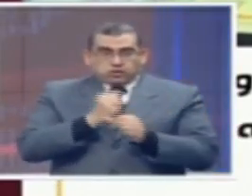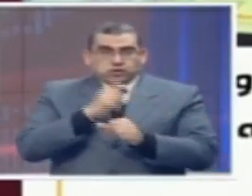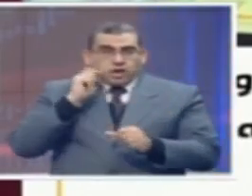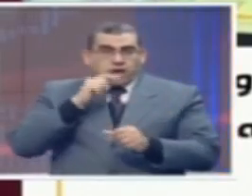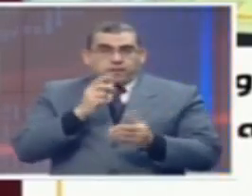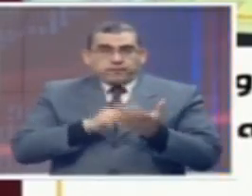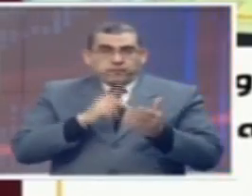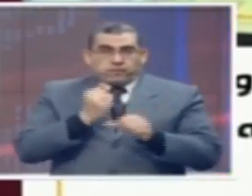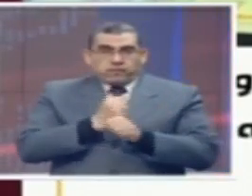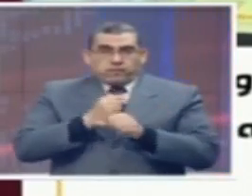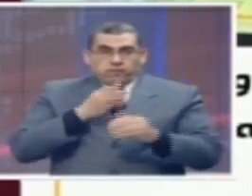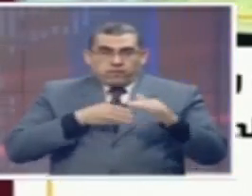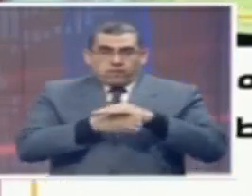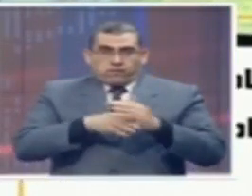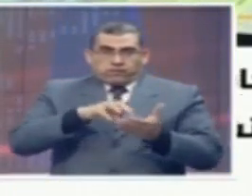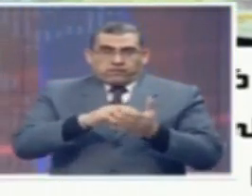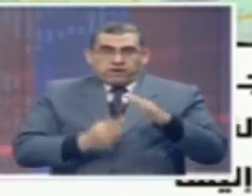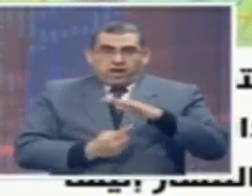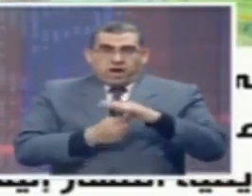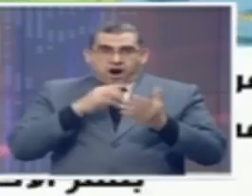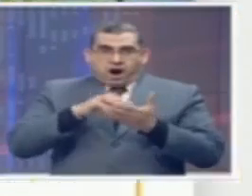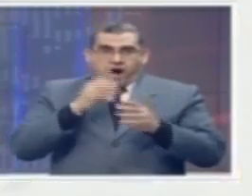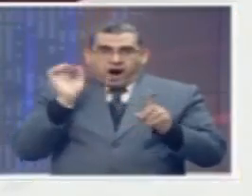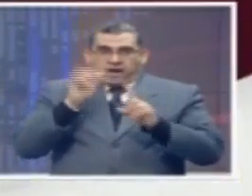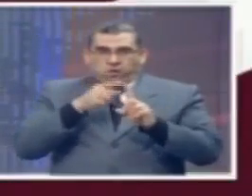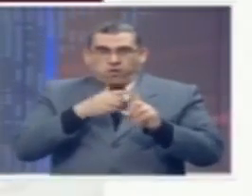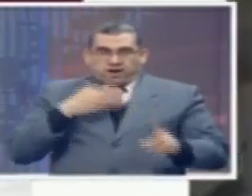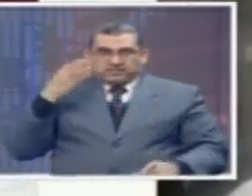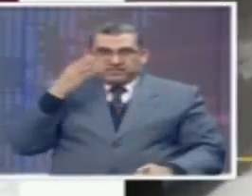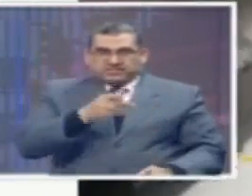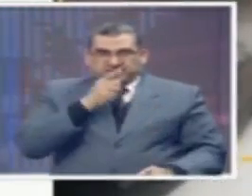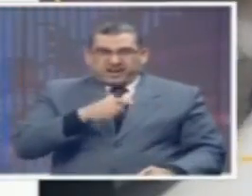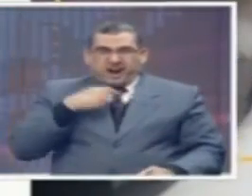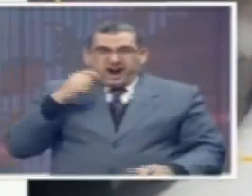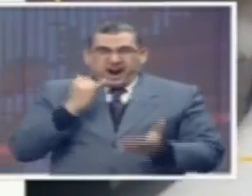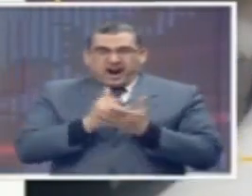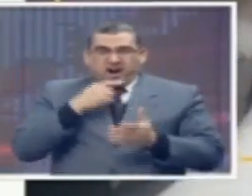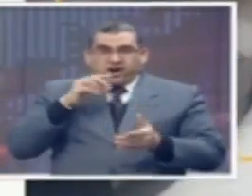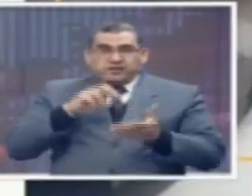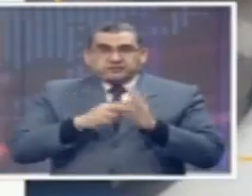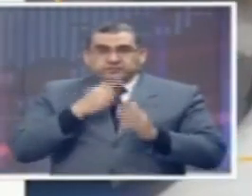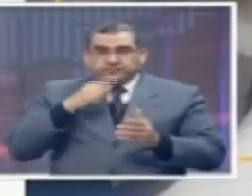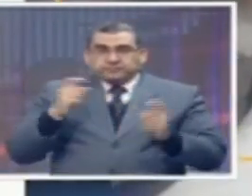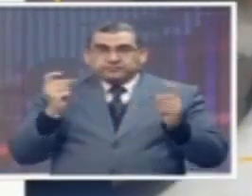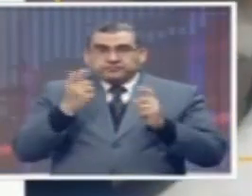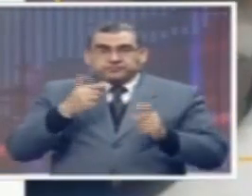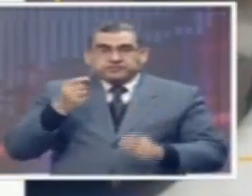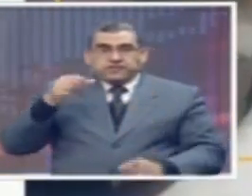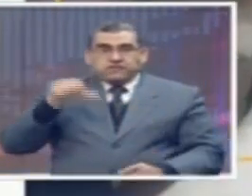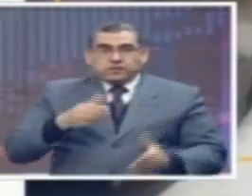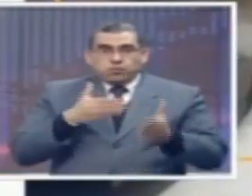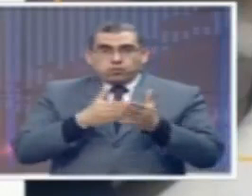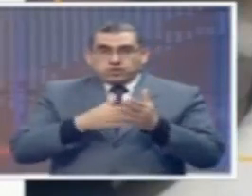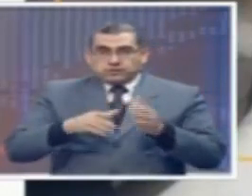الإجرامي بمقر الأكاديمية المشار إليها. كما نجحت الإدارة وفي مجال التصدي لجرائم الفساد